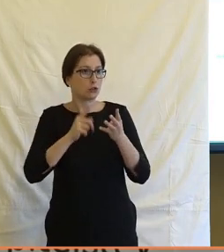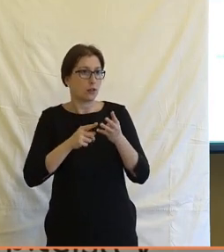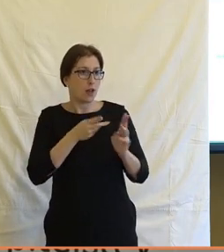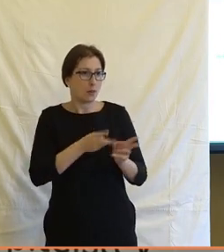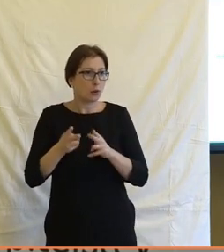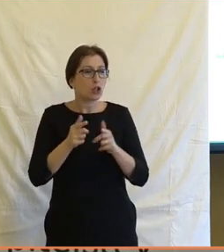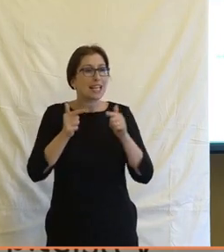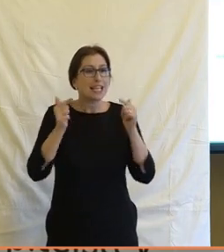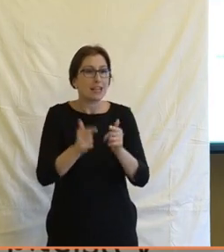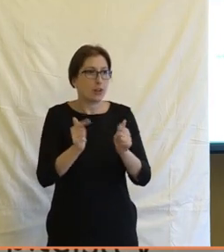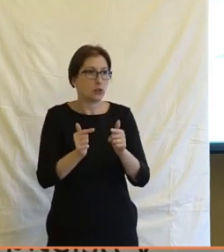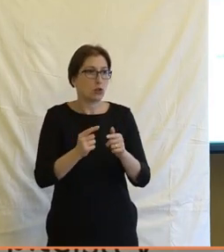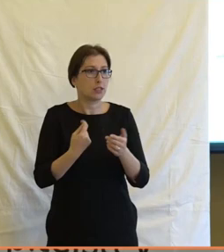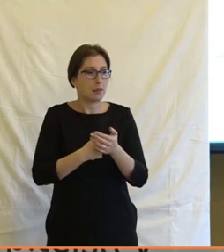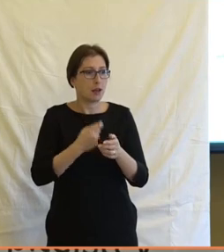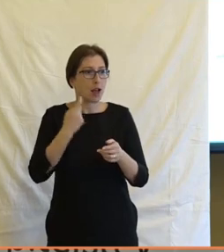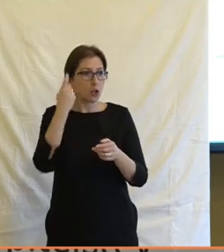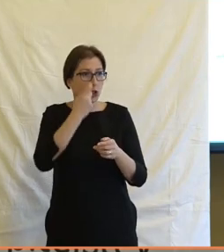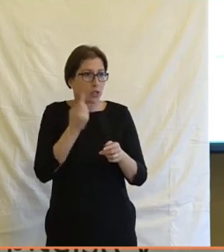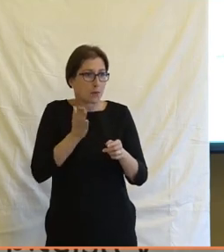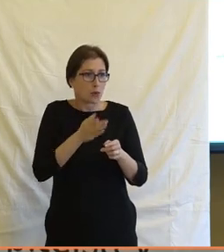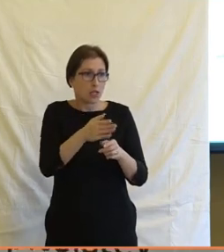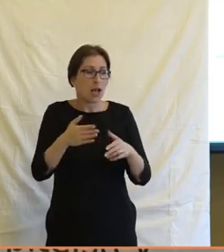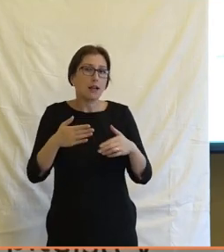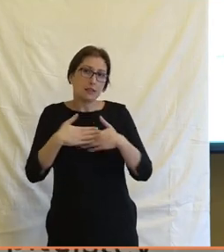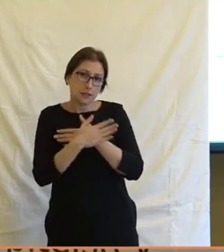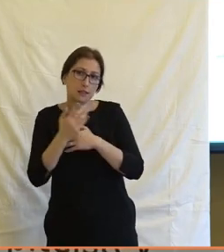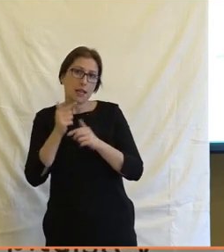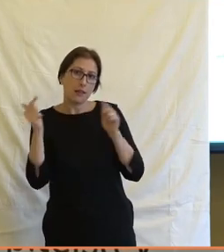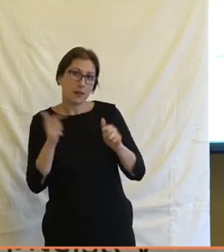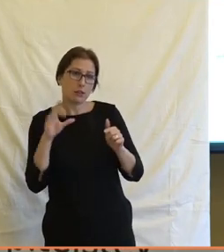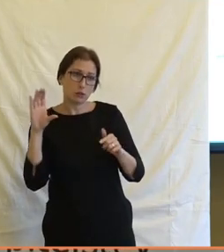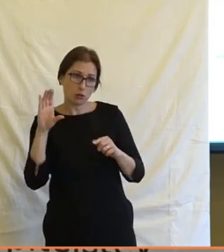toho sociálního podnikání už to zase nebude jako sprosté slovo, ale jsou to už